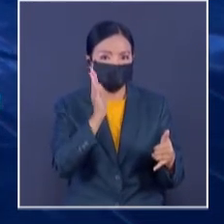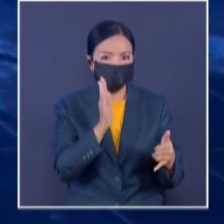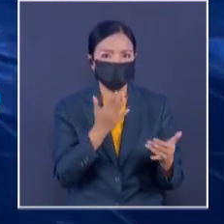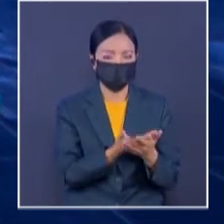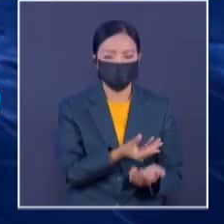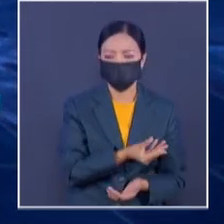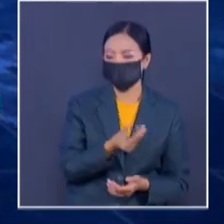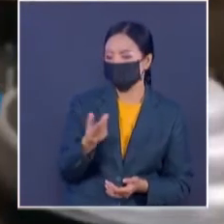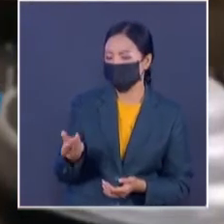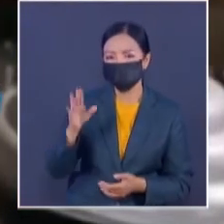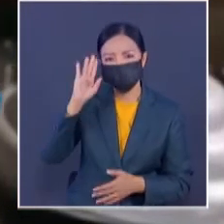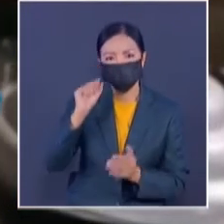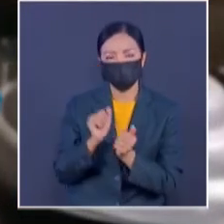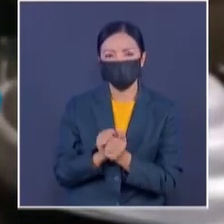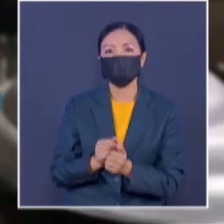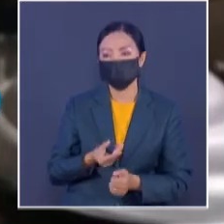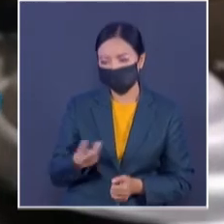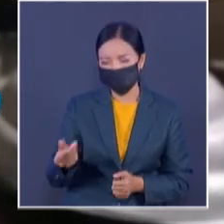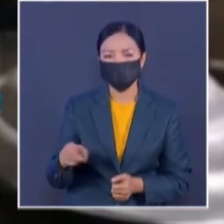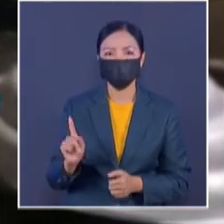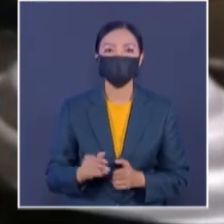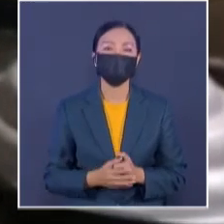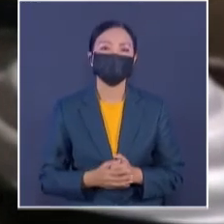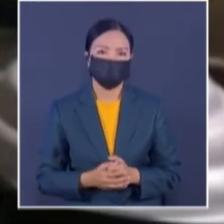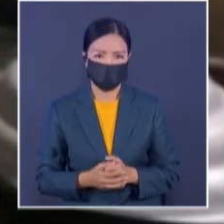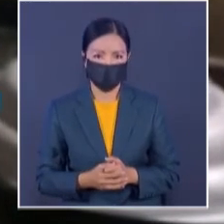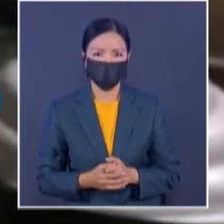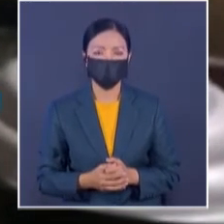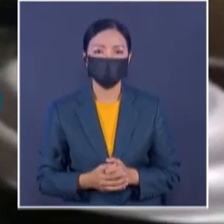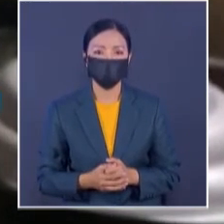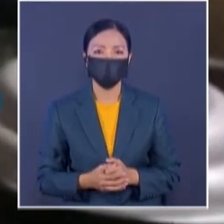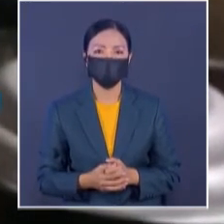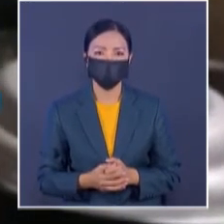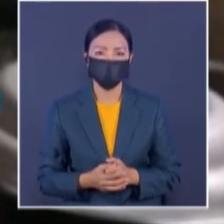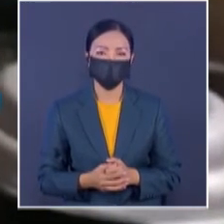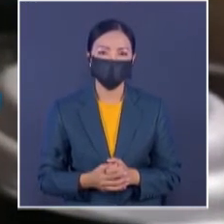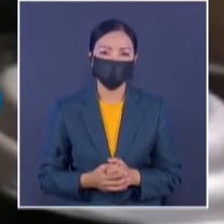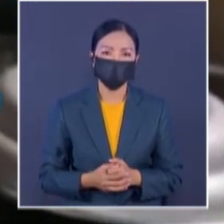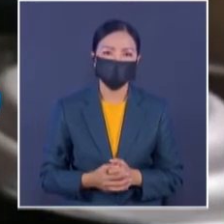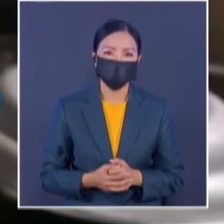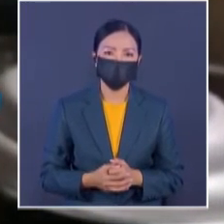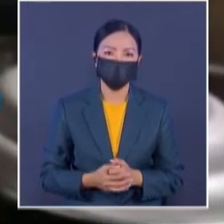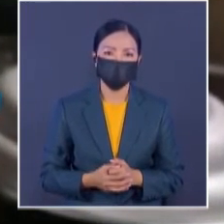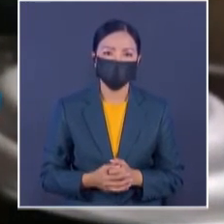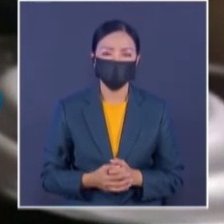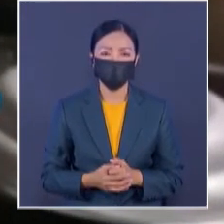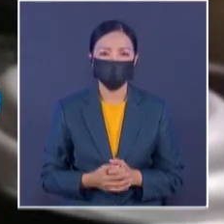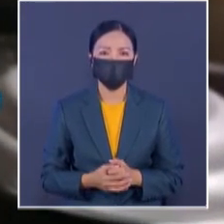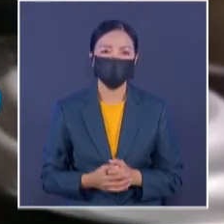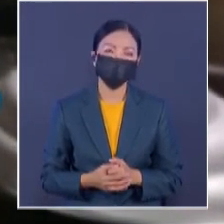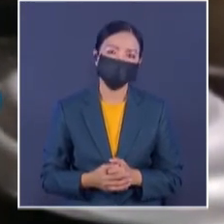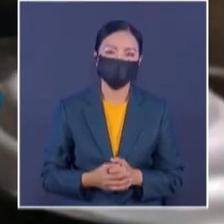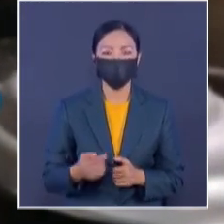านี้ครับ ก็เหมือนว่าน้องต้อมมันเพิ่งออกจากนั่นมาเขาก็จะให้น้องต้อมอะไรล่ะหล่อซื้ออารมณ์อะไรกัน